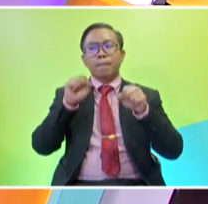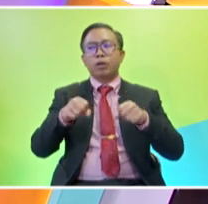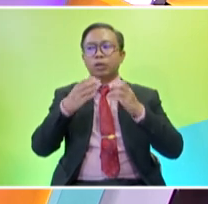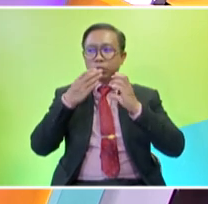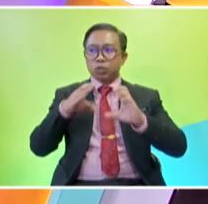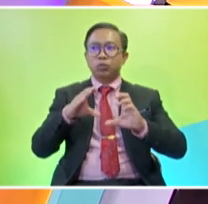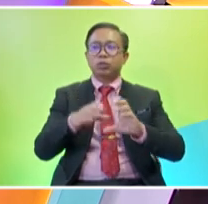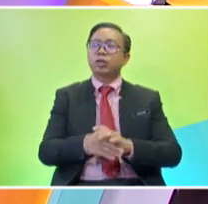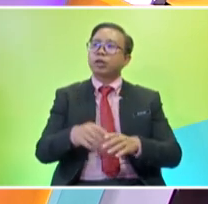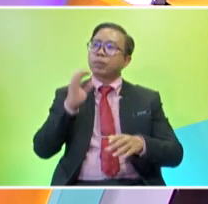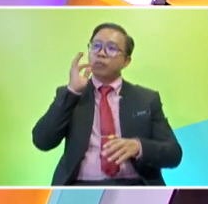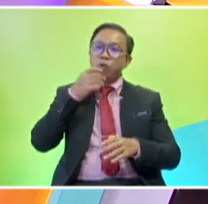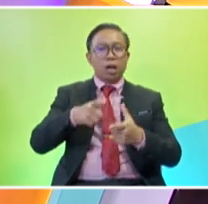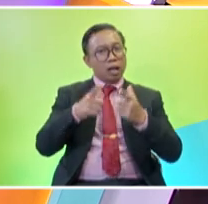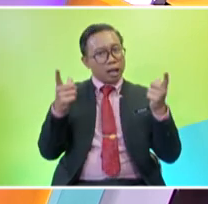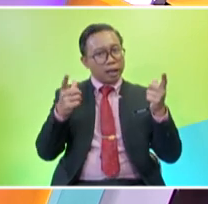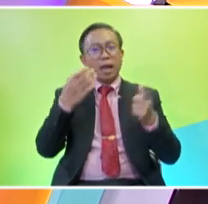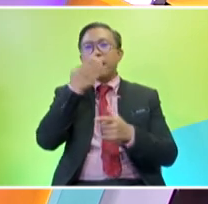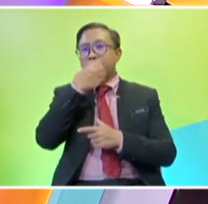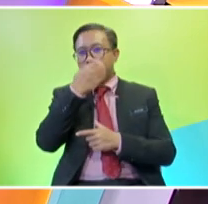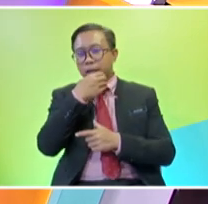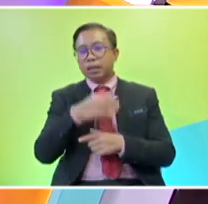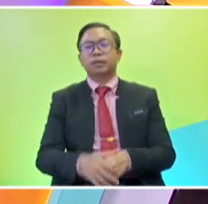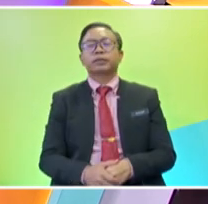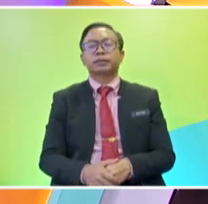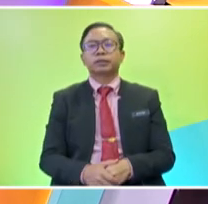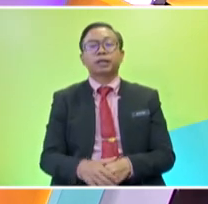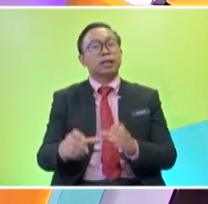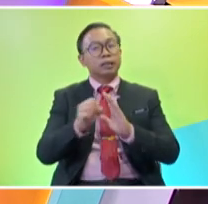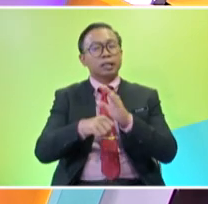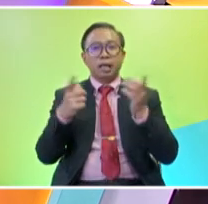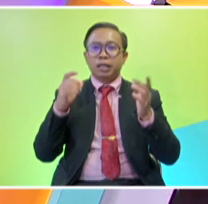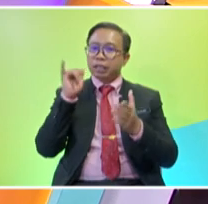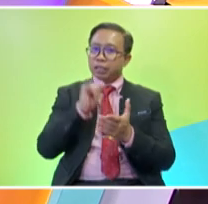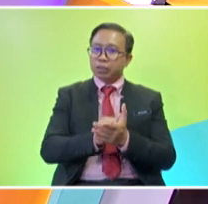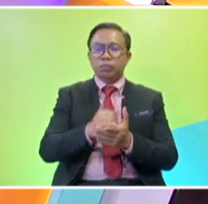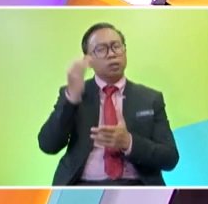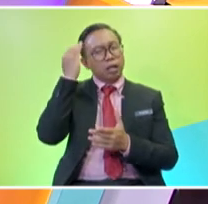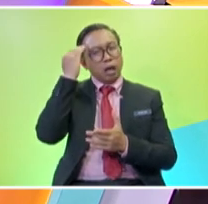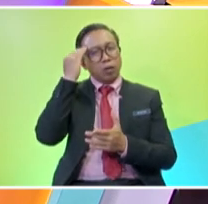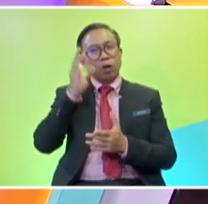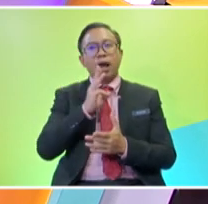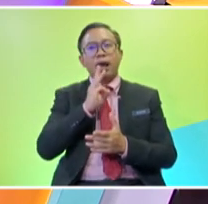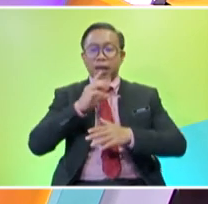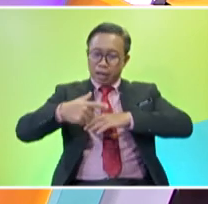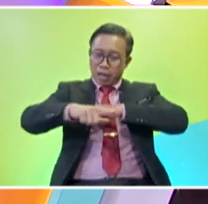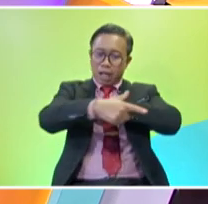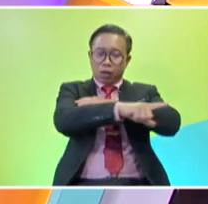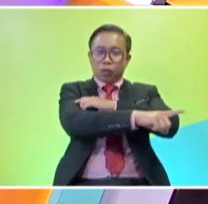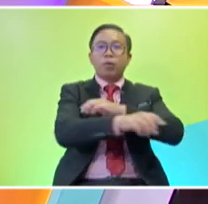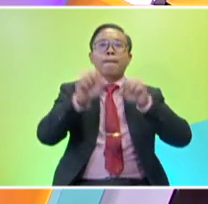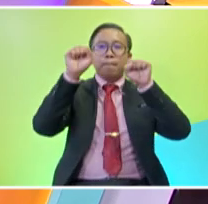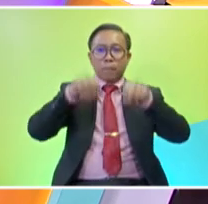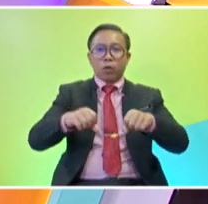buah-buahan lain Apple dan sebagainya dan selain dapat itu kita perlu tahu air laut juga boleh